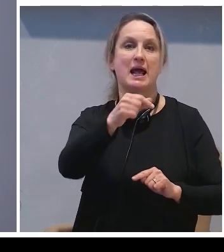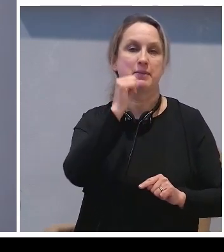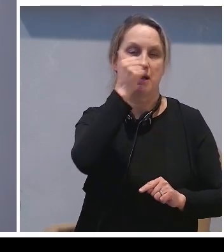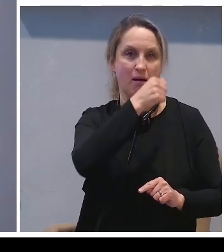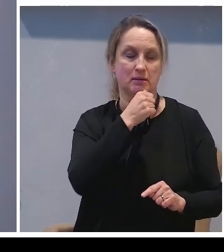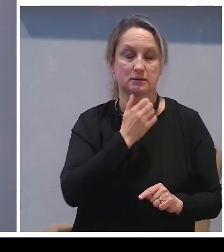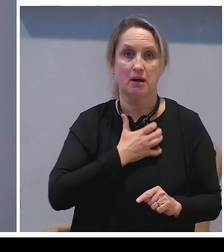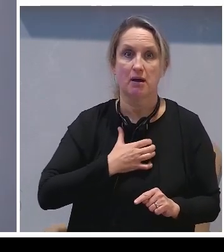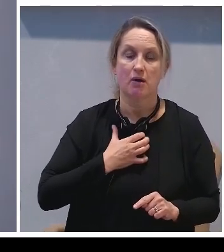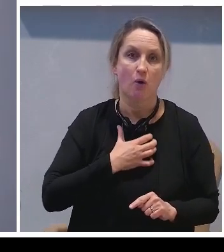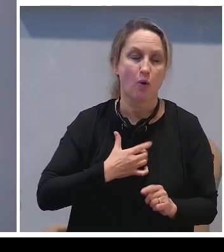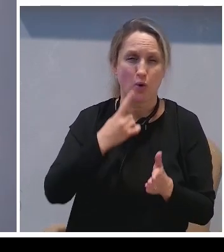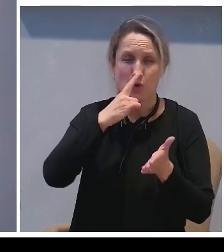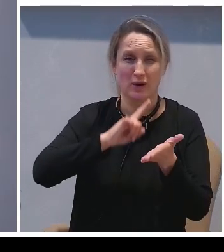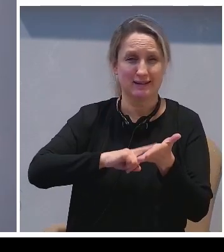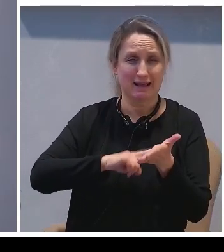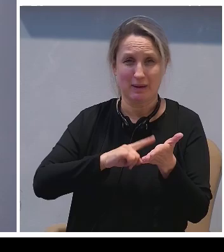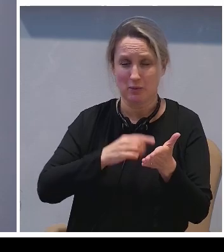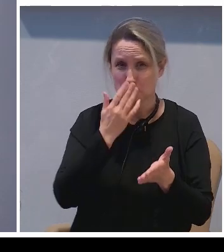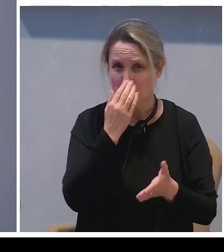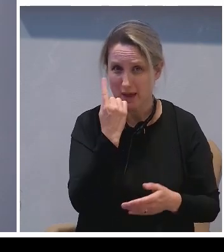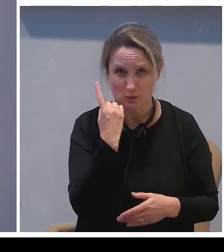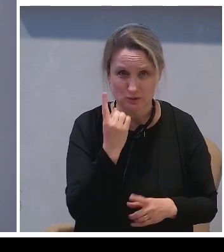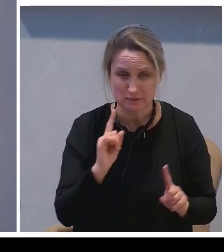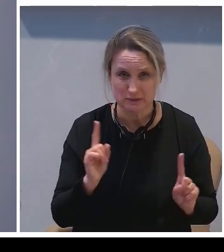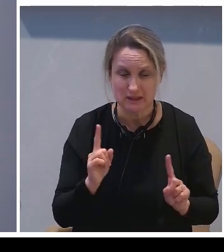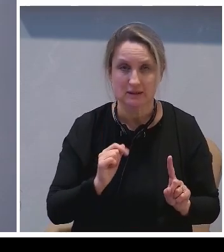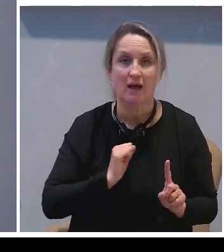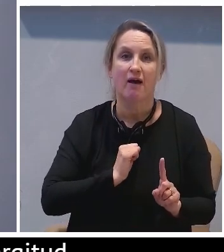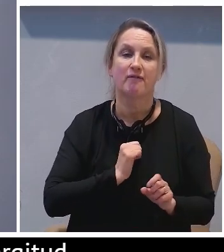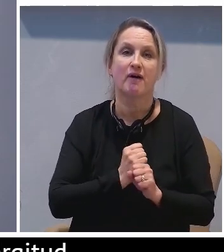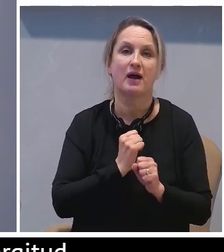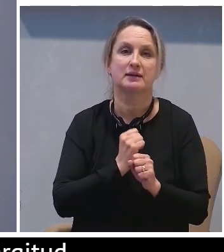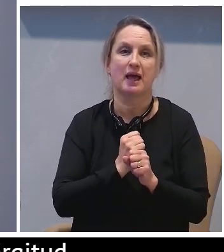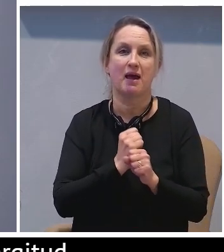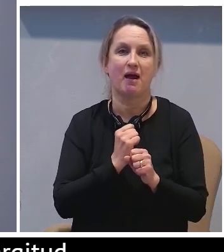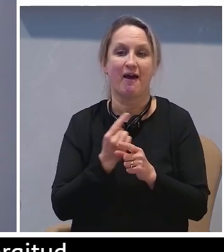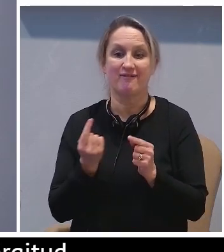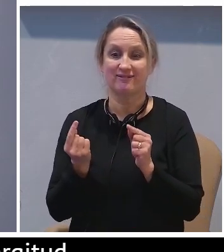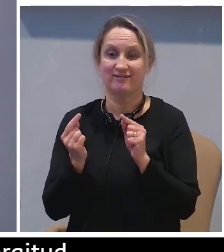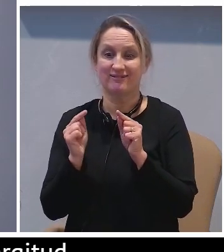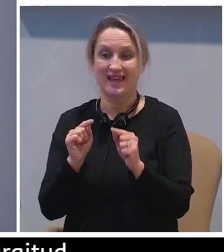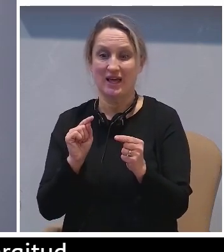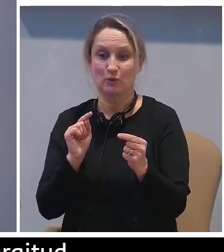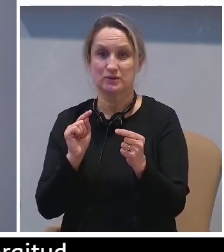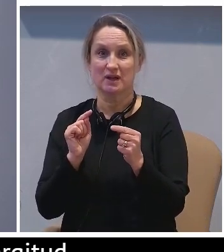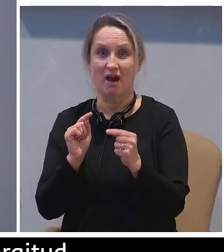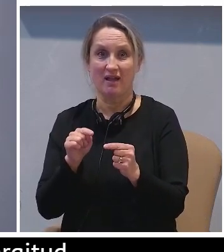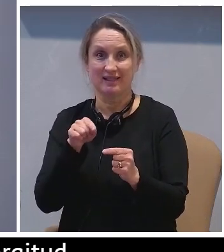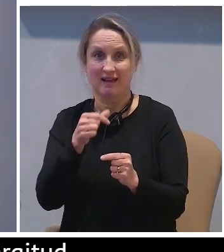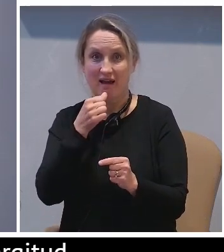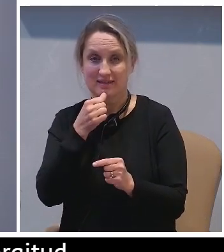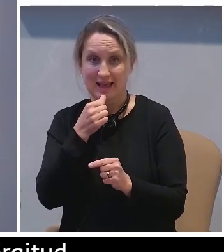kõige has been olulisem is tingimus on hoped see, for this year et or on maybe vaja the teha following kõigepealt year. viirusvektori And the vastaste key antikehade condition teste, is et